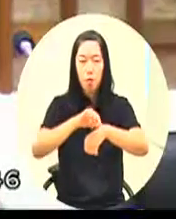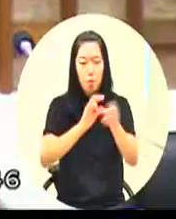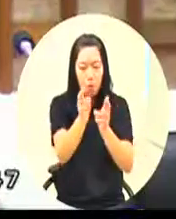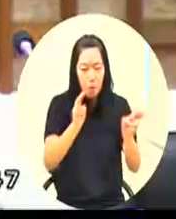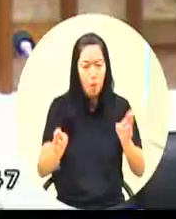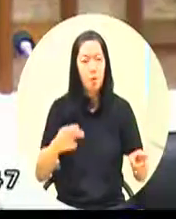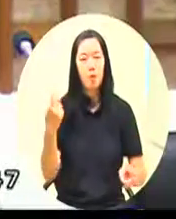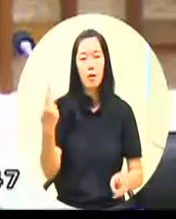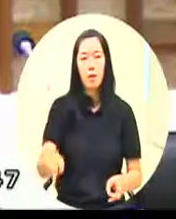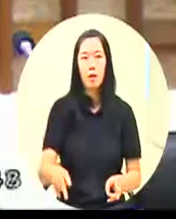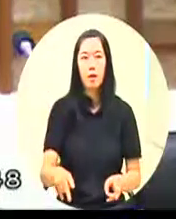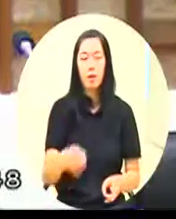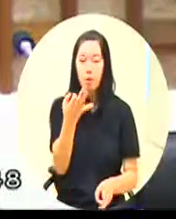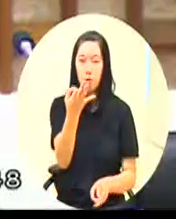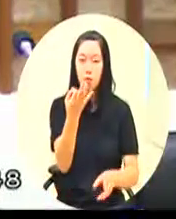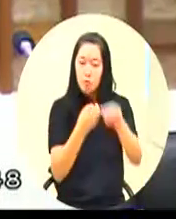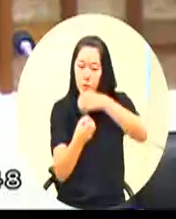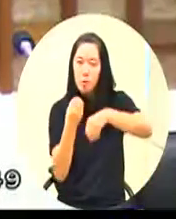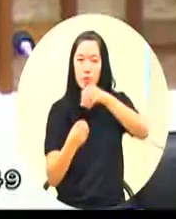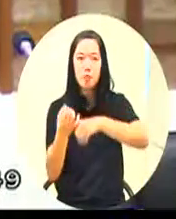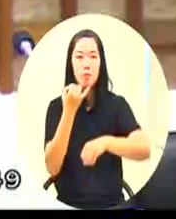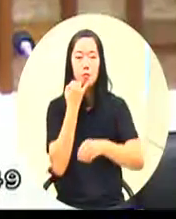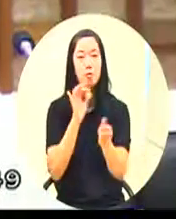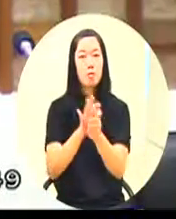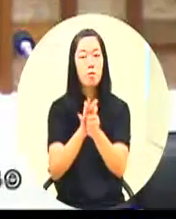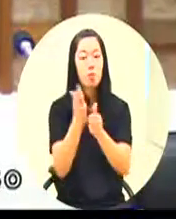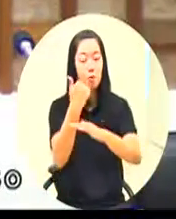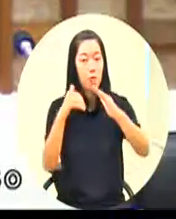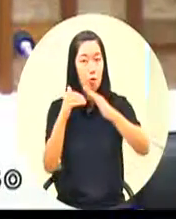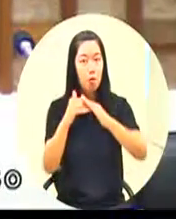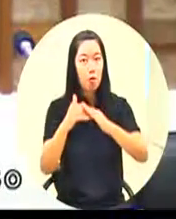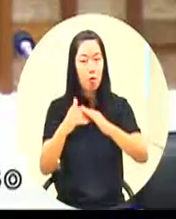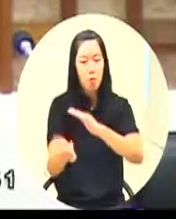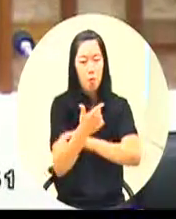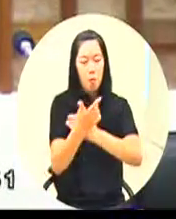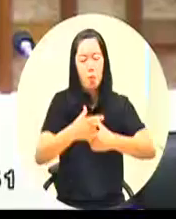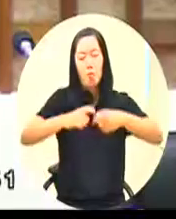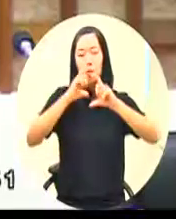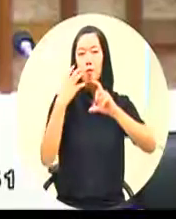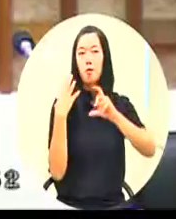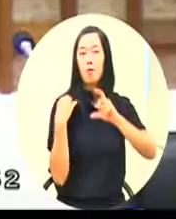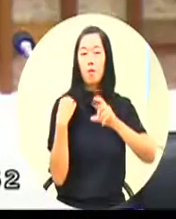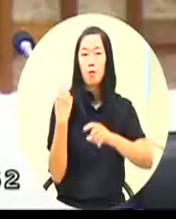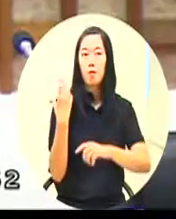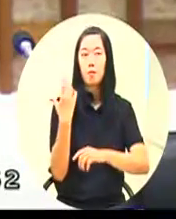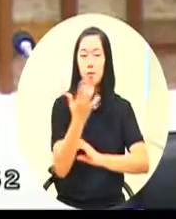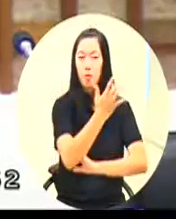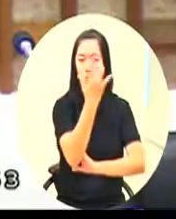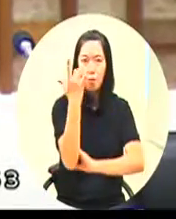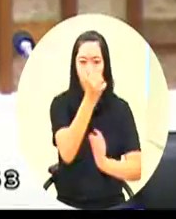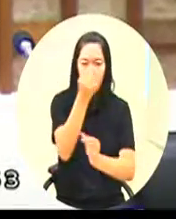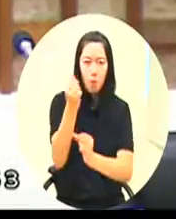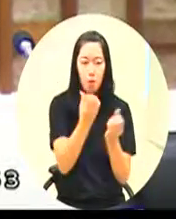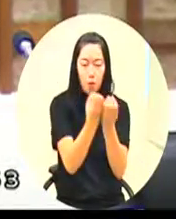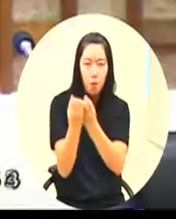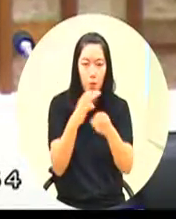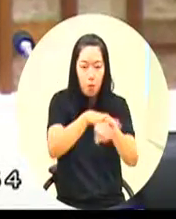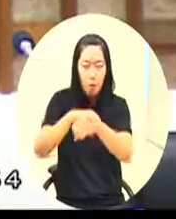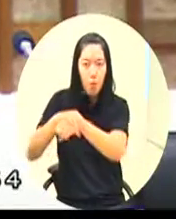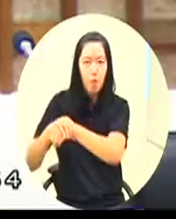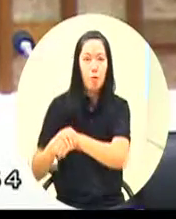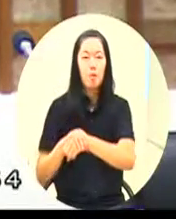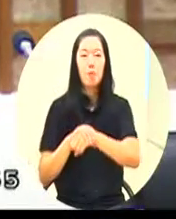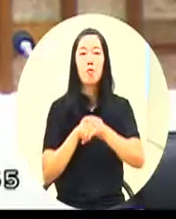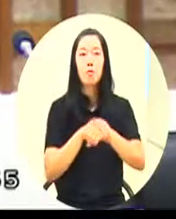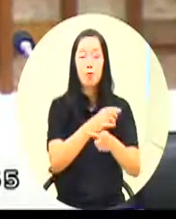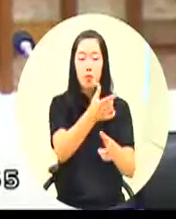个移拨，让学校能够尽速哦回归该把所有的应该要做灾损的要做理完成之